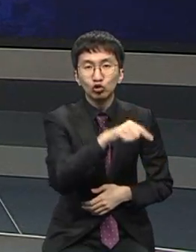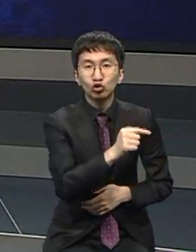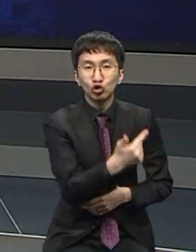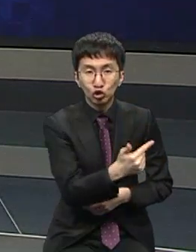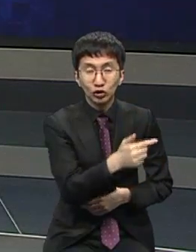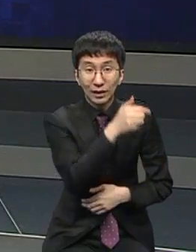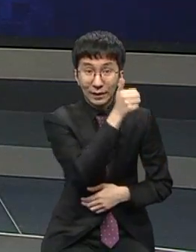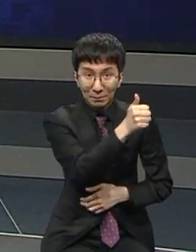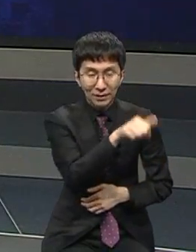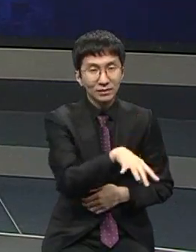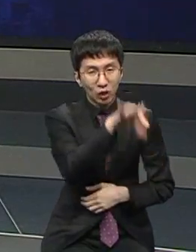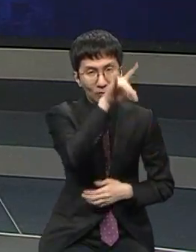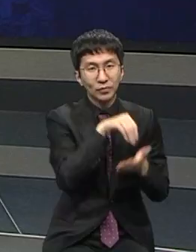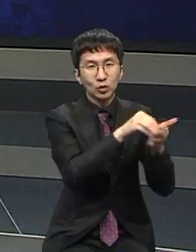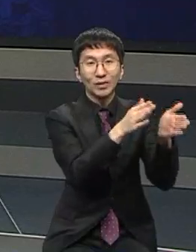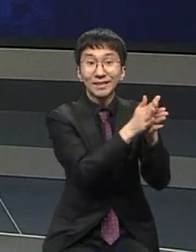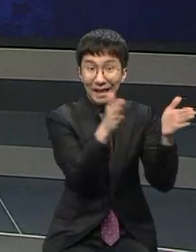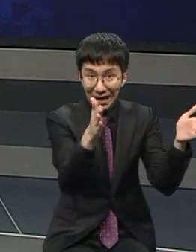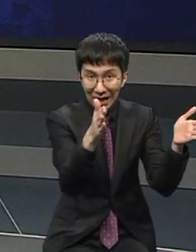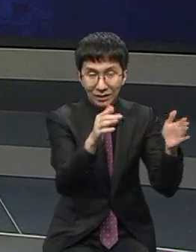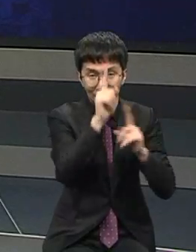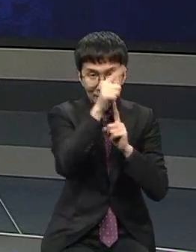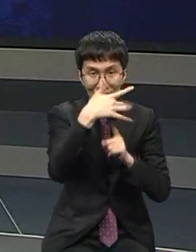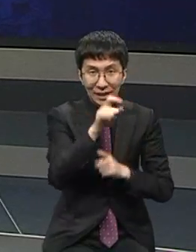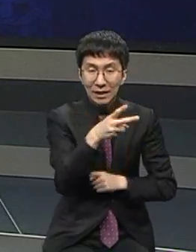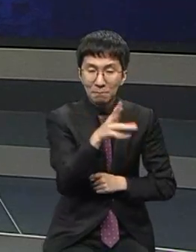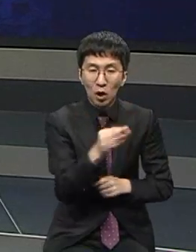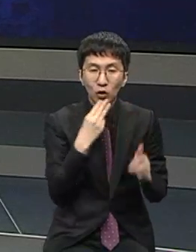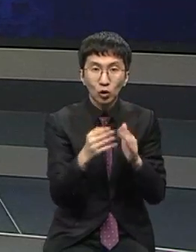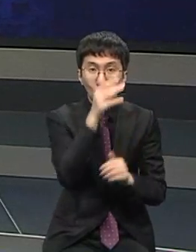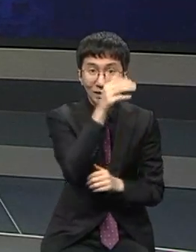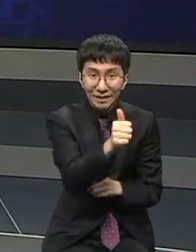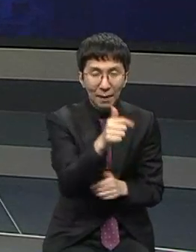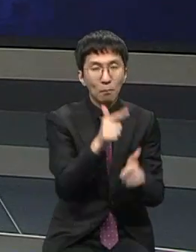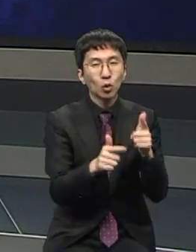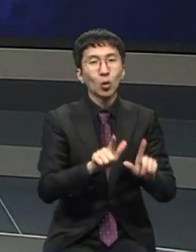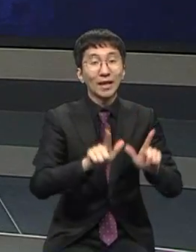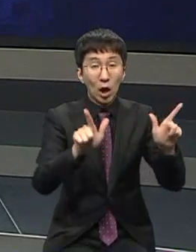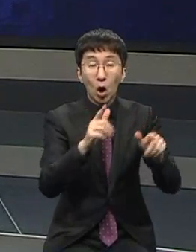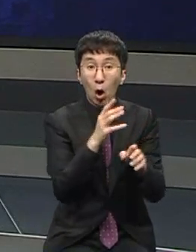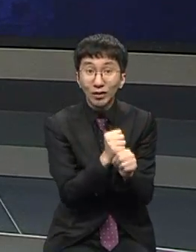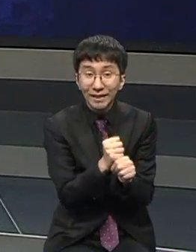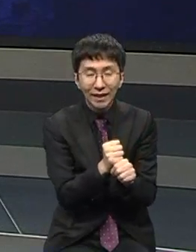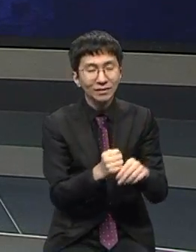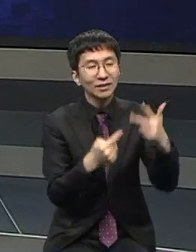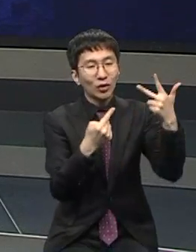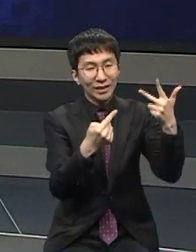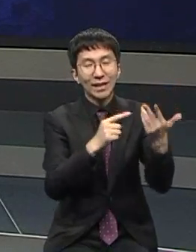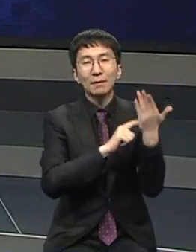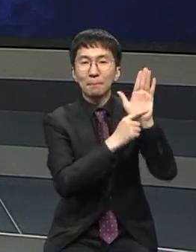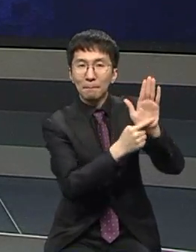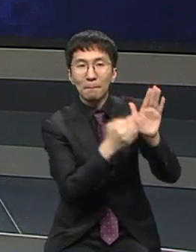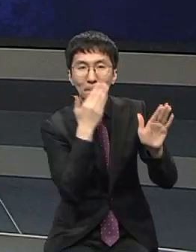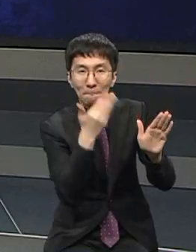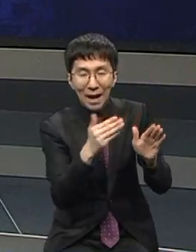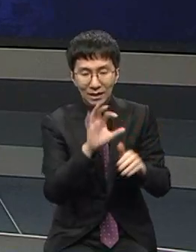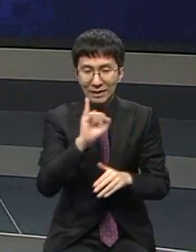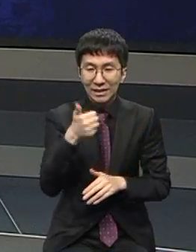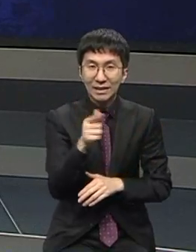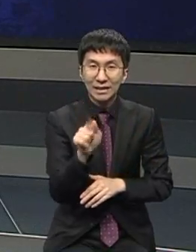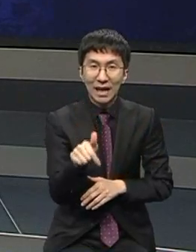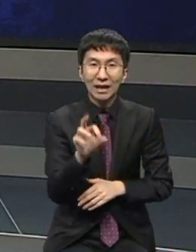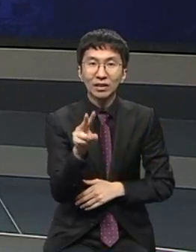그 첫 테이프를 끊었습니다. 이재명 경기지사는 목요일인 다음 달 1일에 그리고 이낙연 전